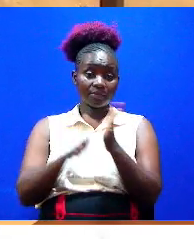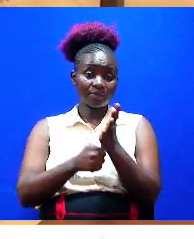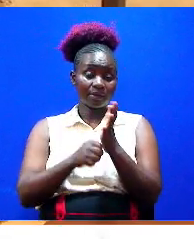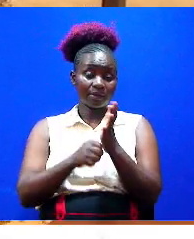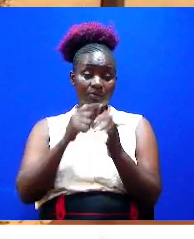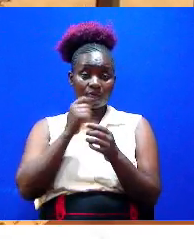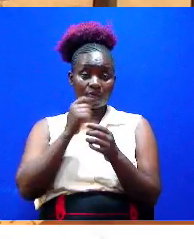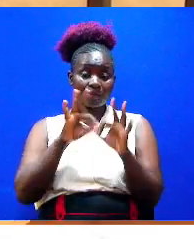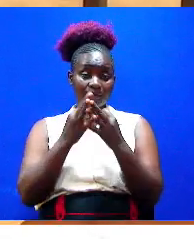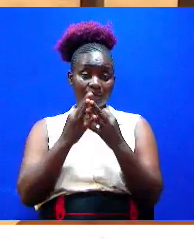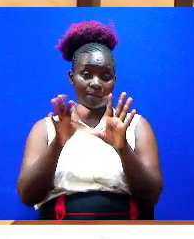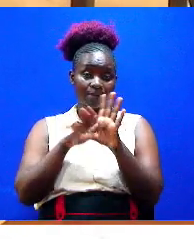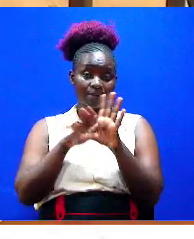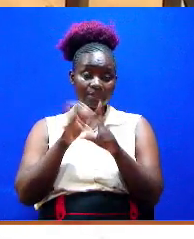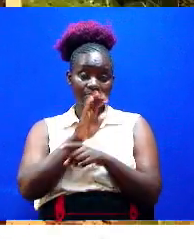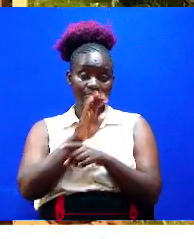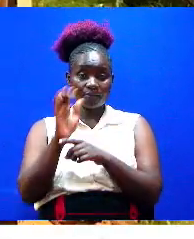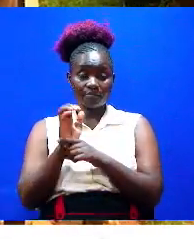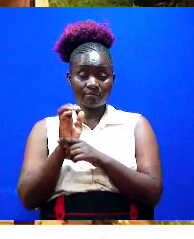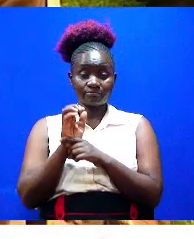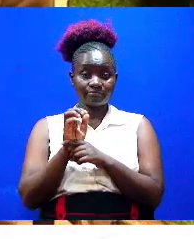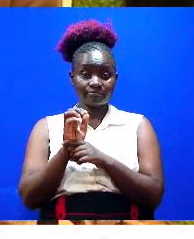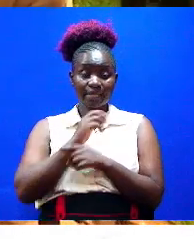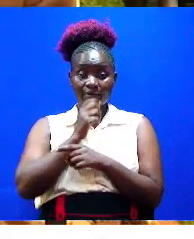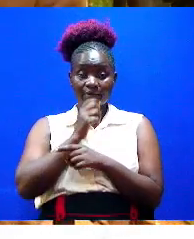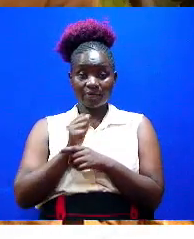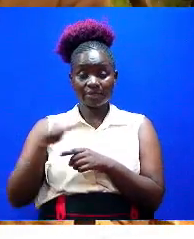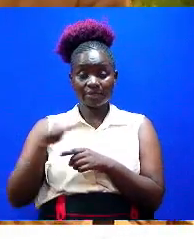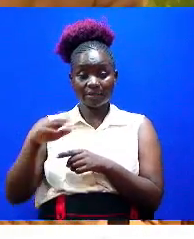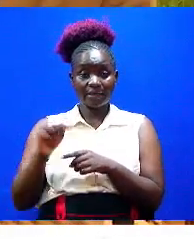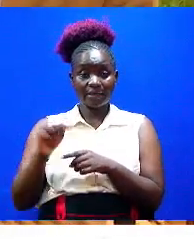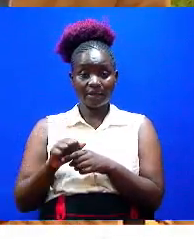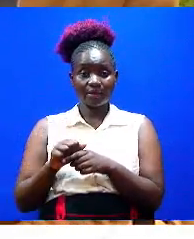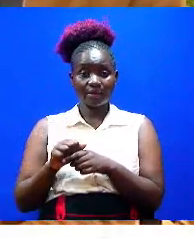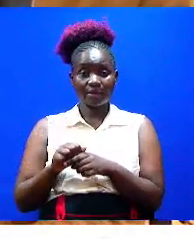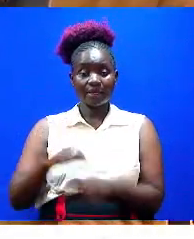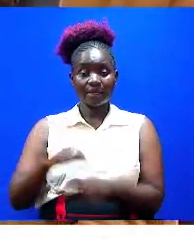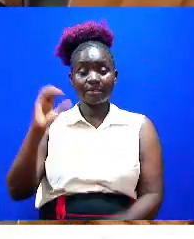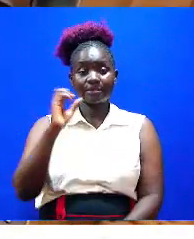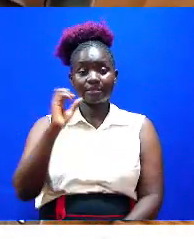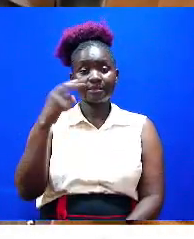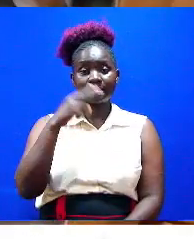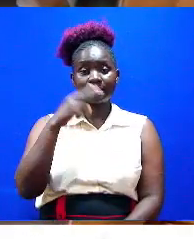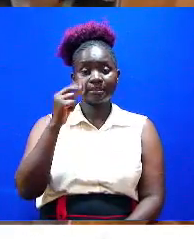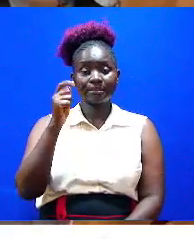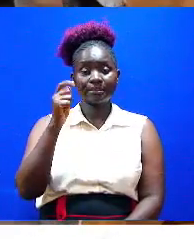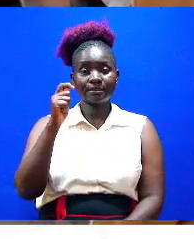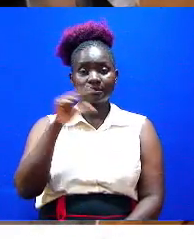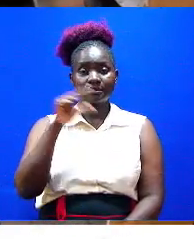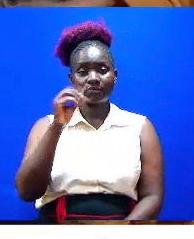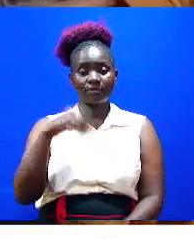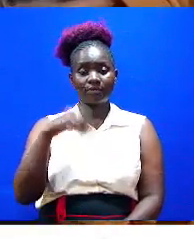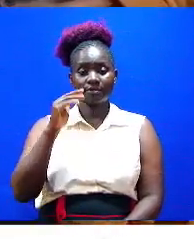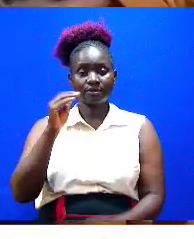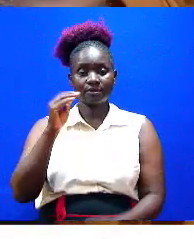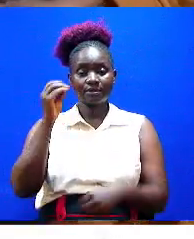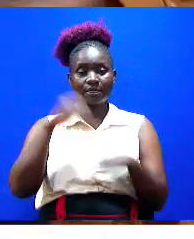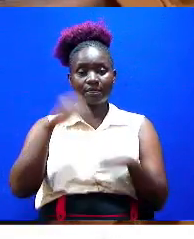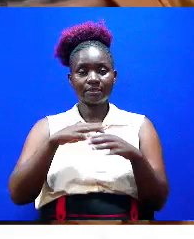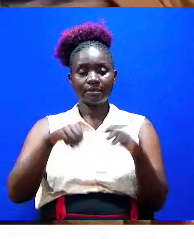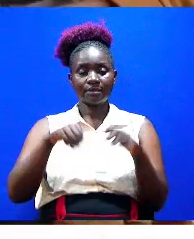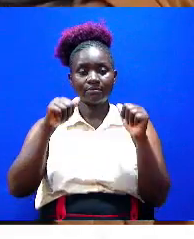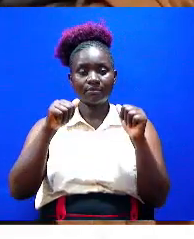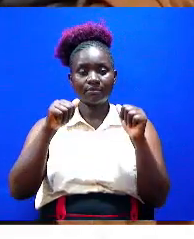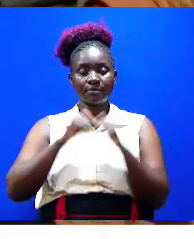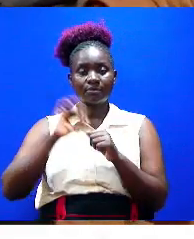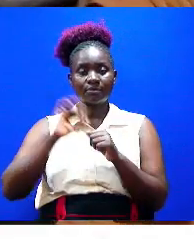mateyega yonyambu yego toka sinsemechi ga chechi tago nyanguba sub location meye county ga Nyamira bagenderete we